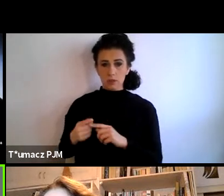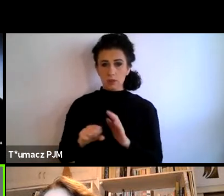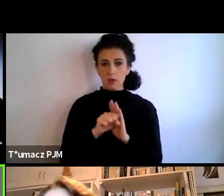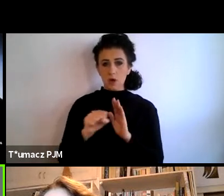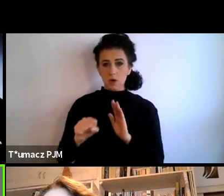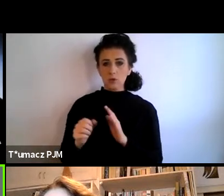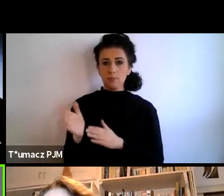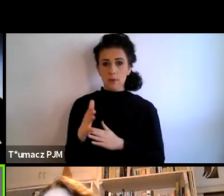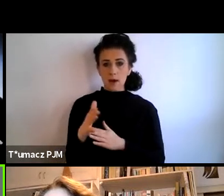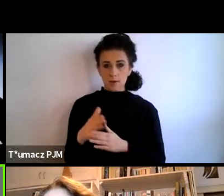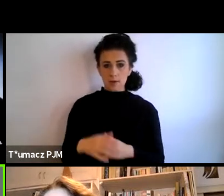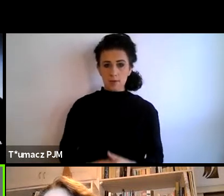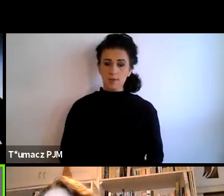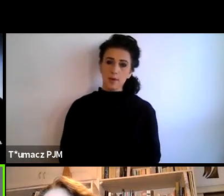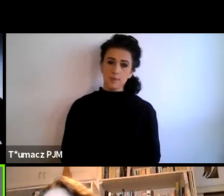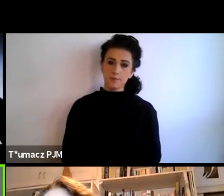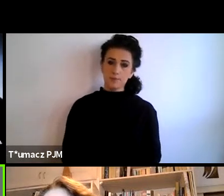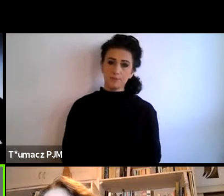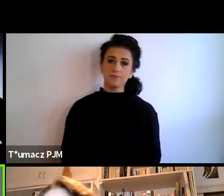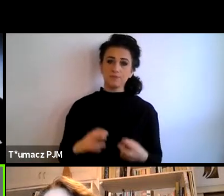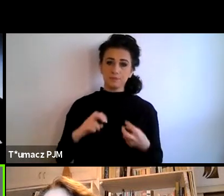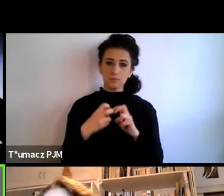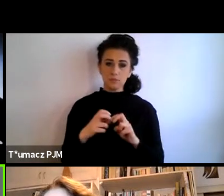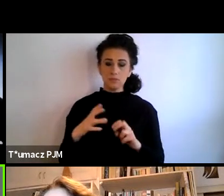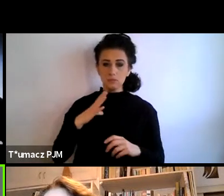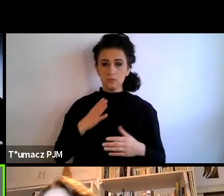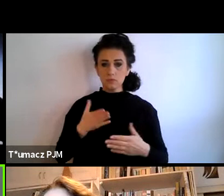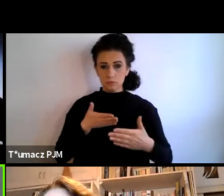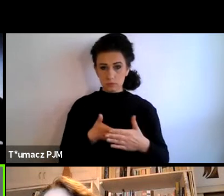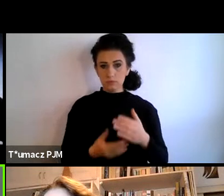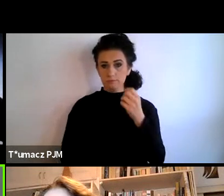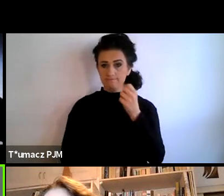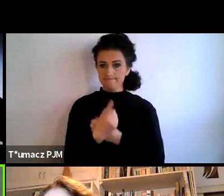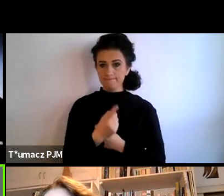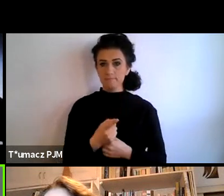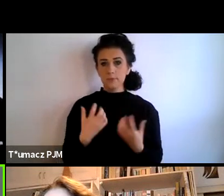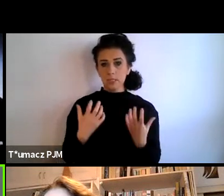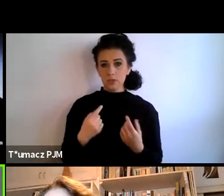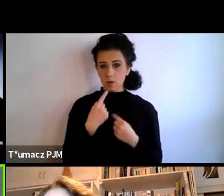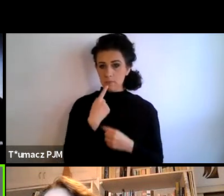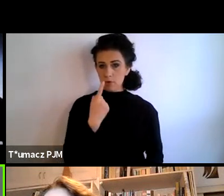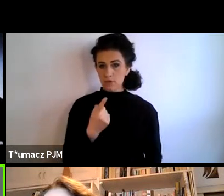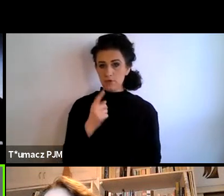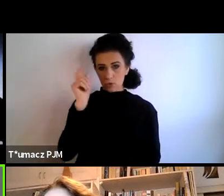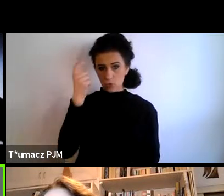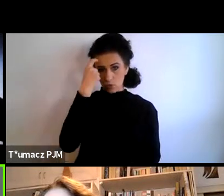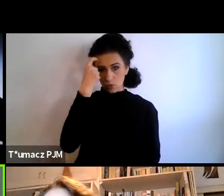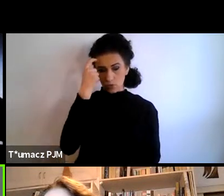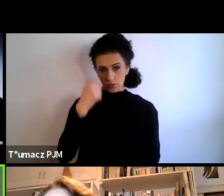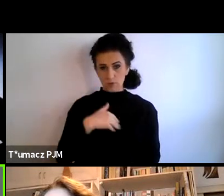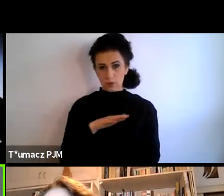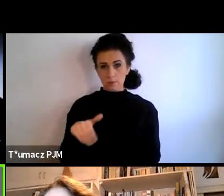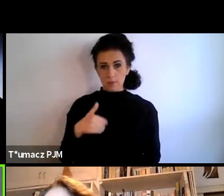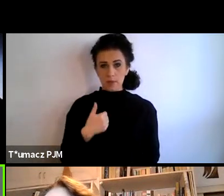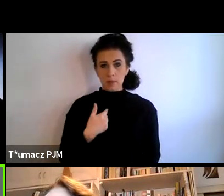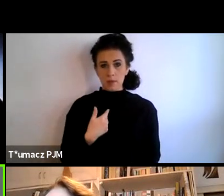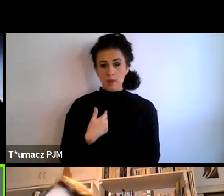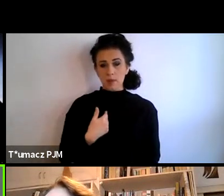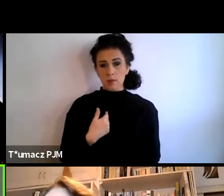marca ten problem się pojawił i właśnie tutaj chciałam powiedzieć, że głównie, bo my gdzieś tak,